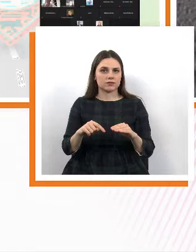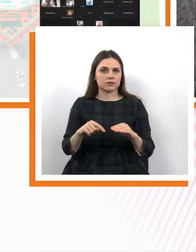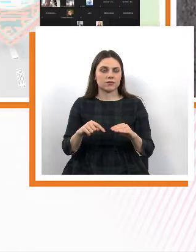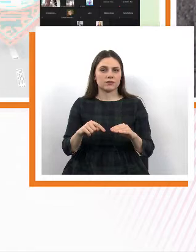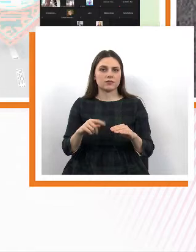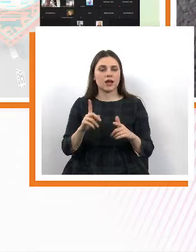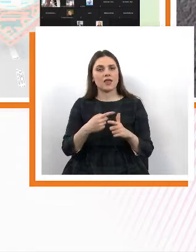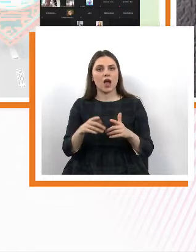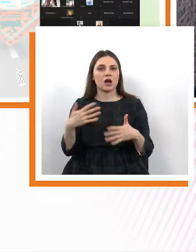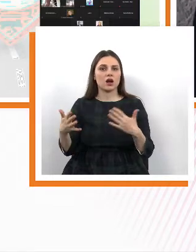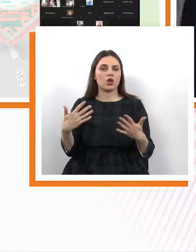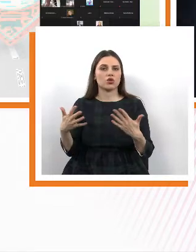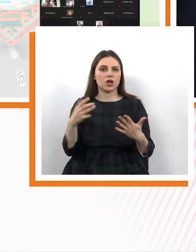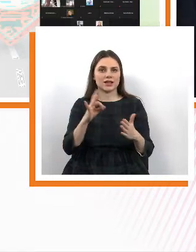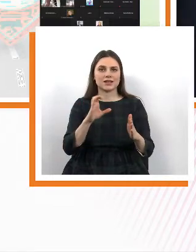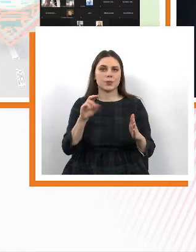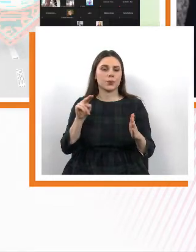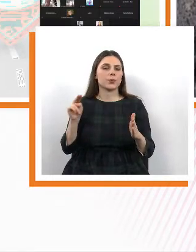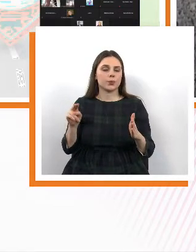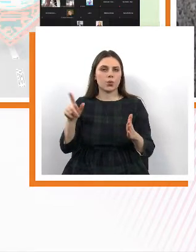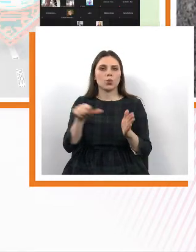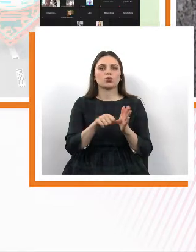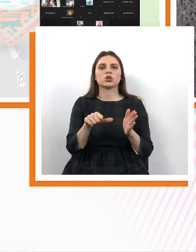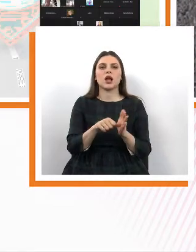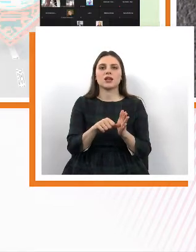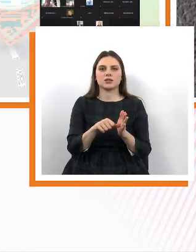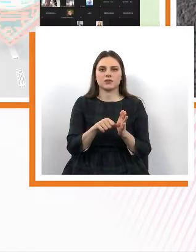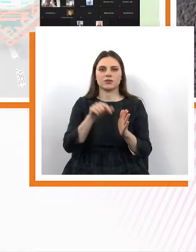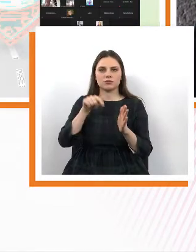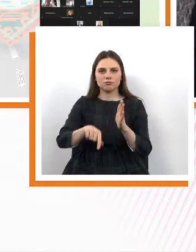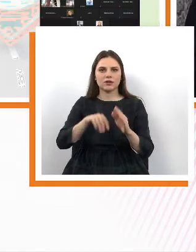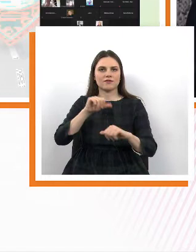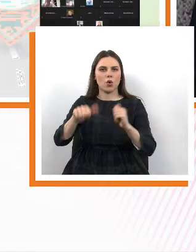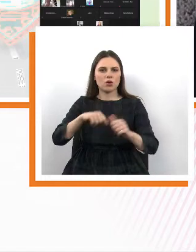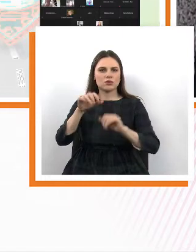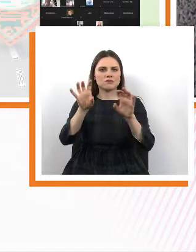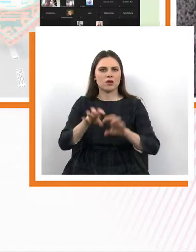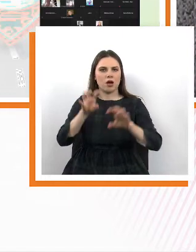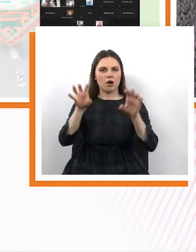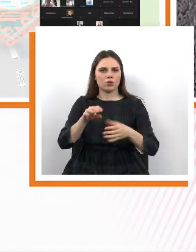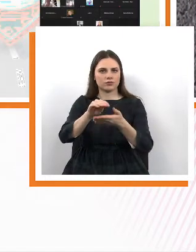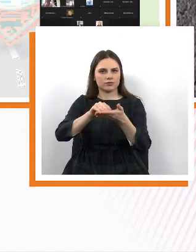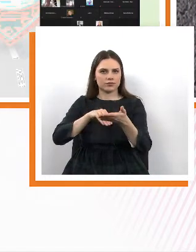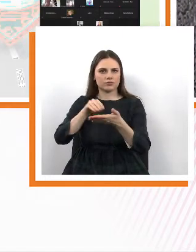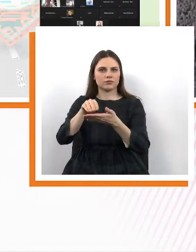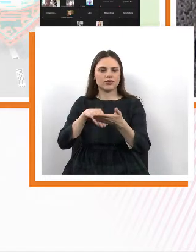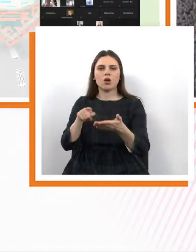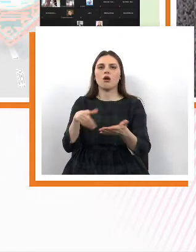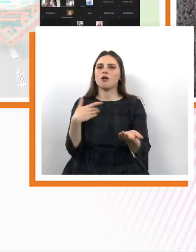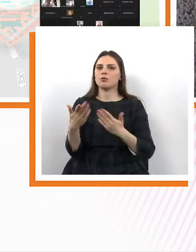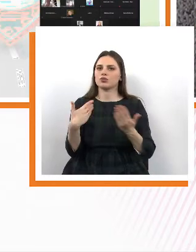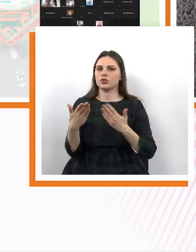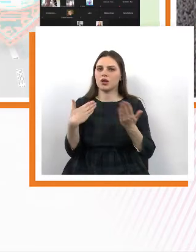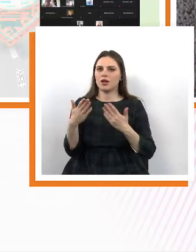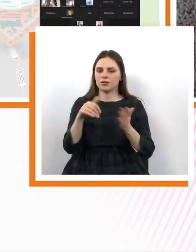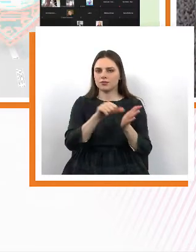так или иначе РСПП все эти годы участвовал в том числе в формировании законодательной базы, в общении с